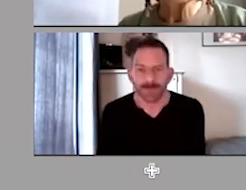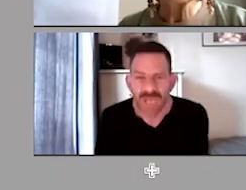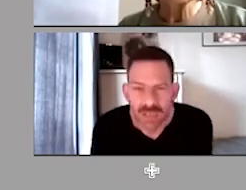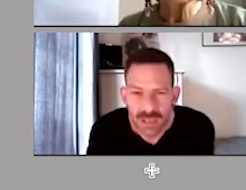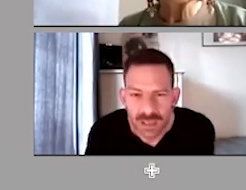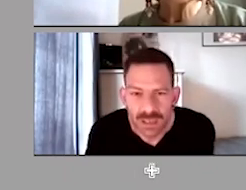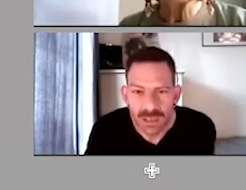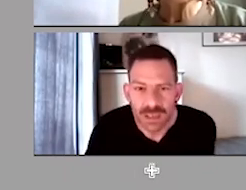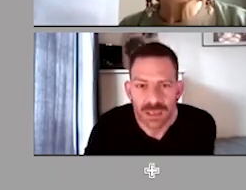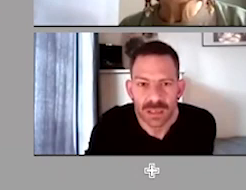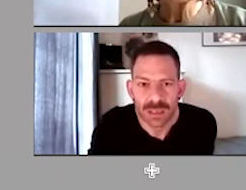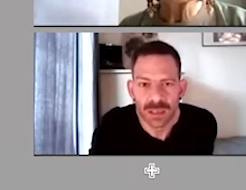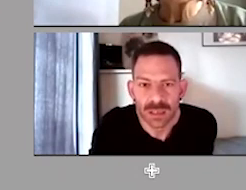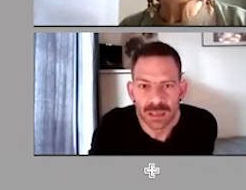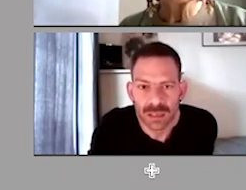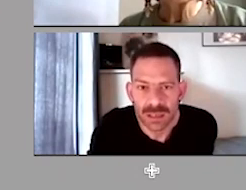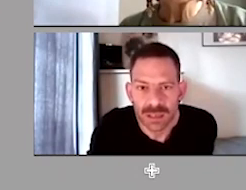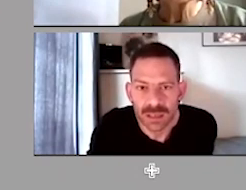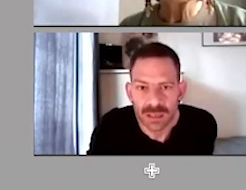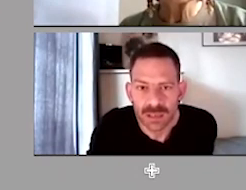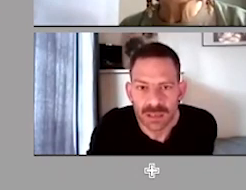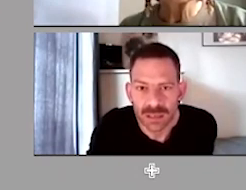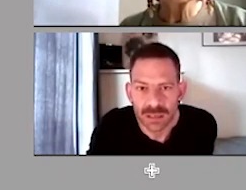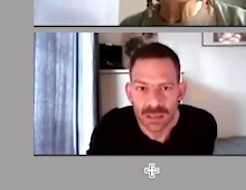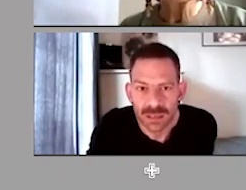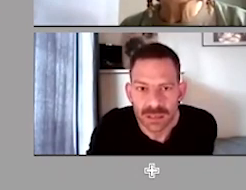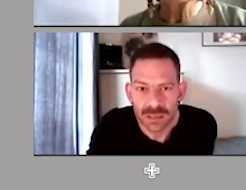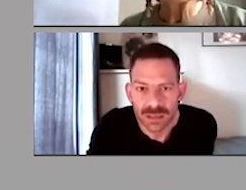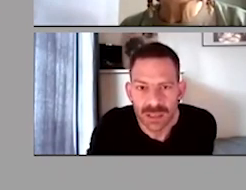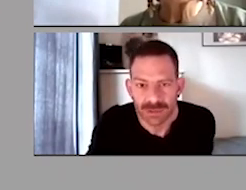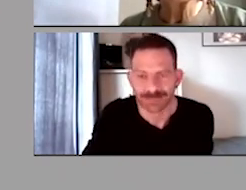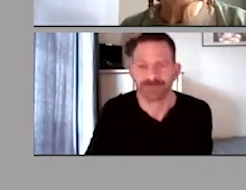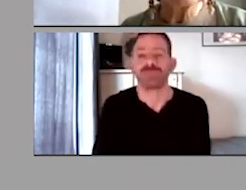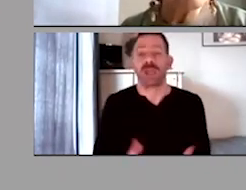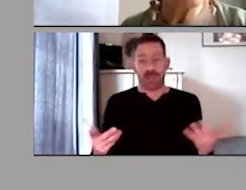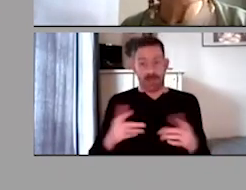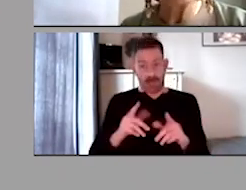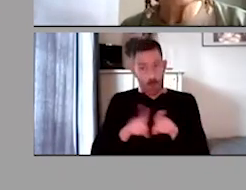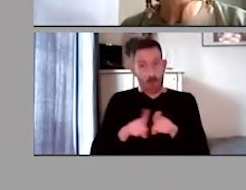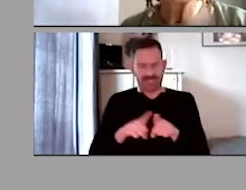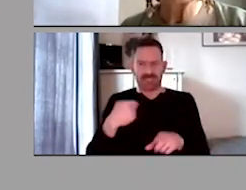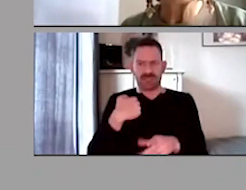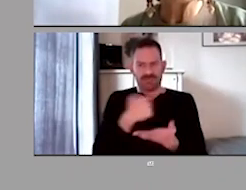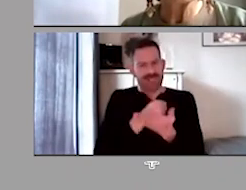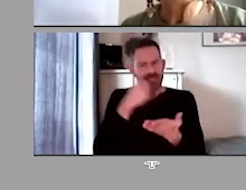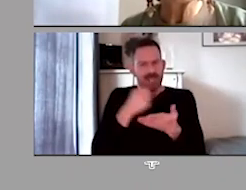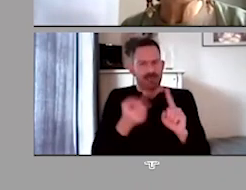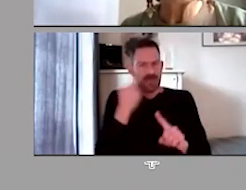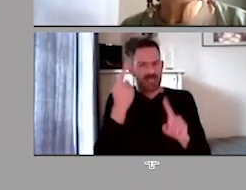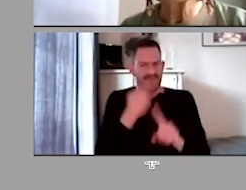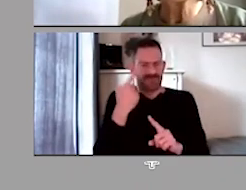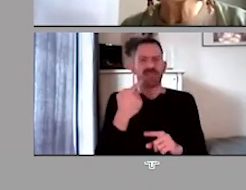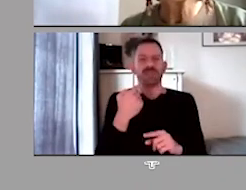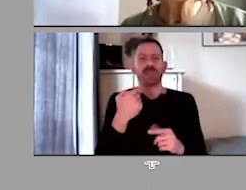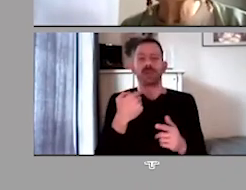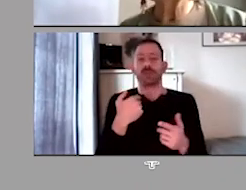Après, sur l'accompagnement des personnes handicapées, moi, j'utilise aussi des tests spécifiques, hein, qui sont des tests, donc le